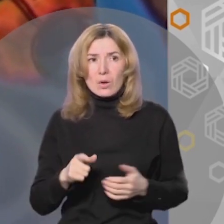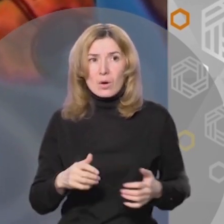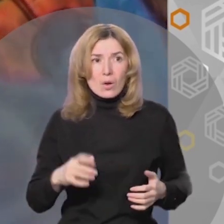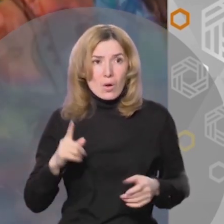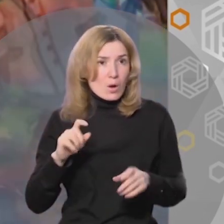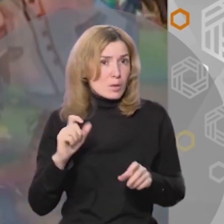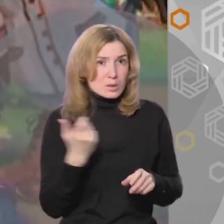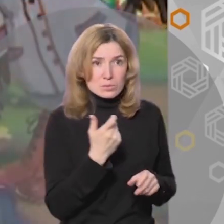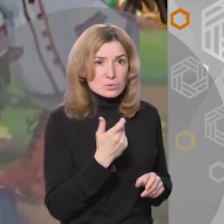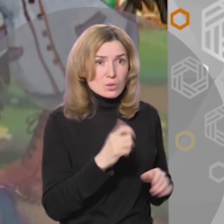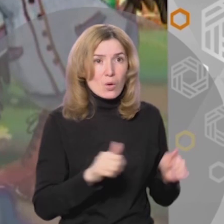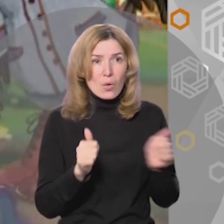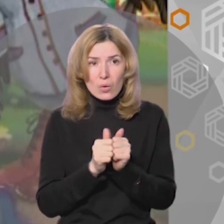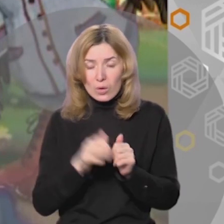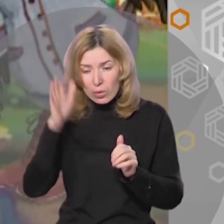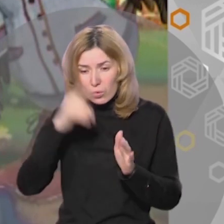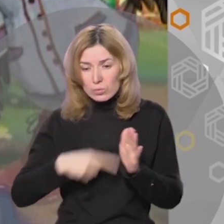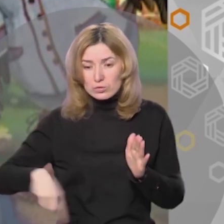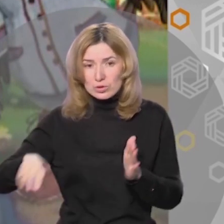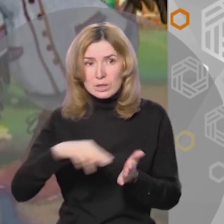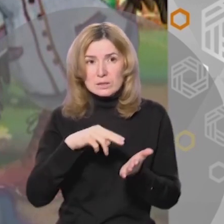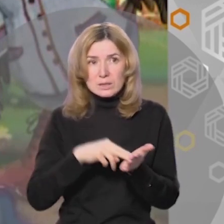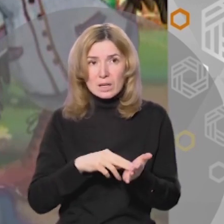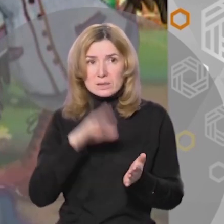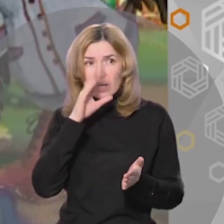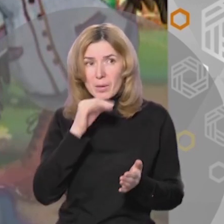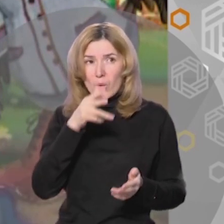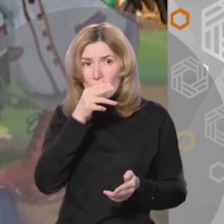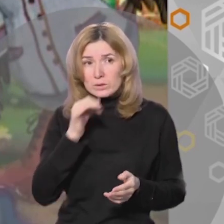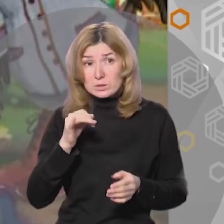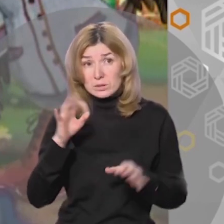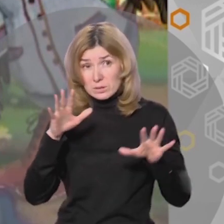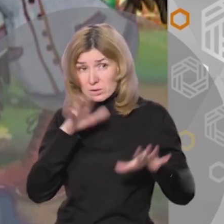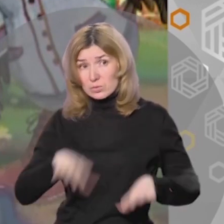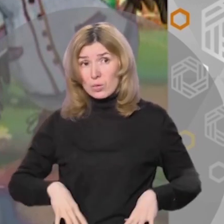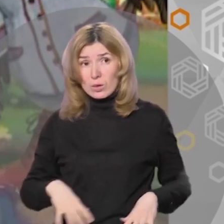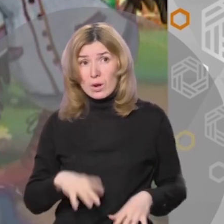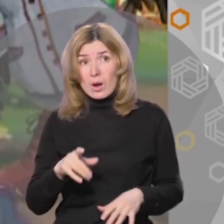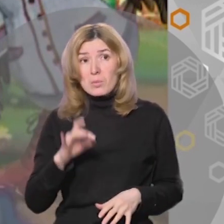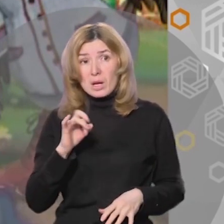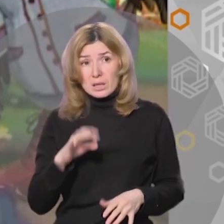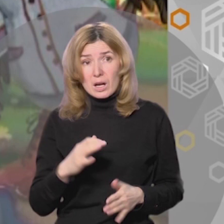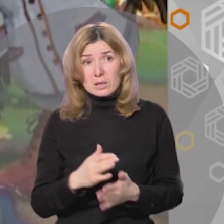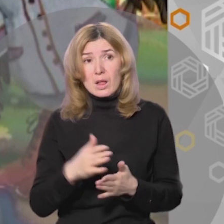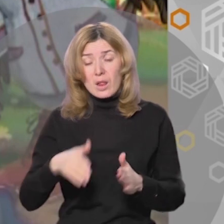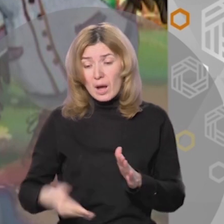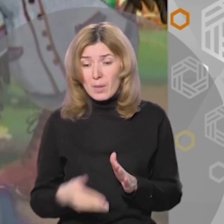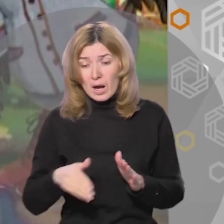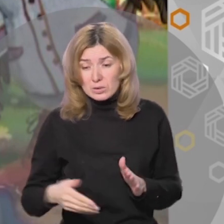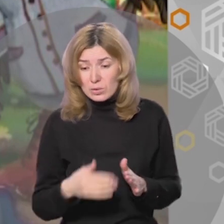испуганно обернулся. Около лужи стояли Гусь-Гусич, Бернар и Орлик. Бернар держал в руках